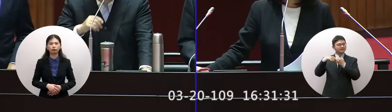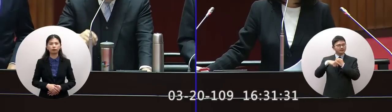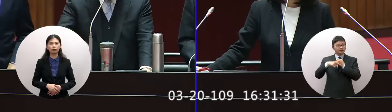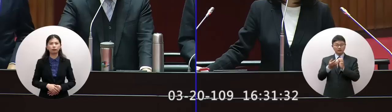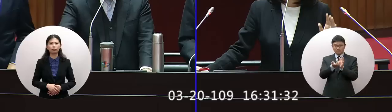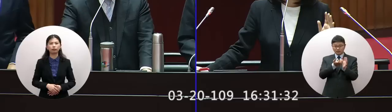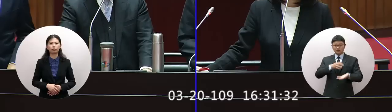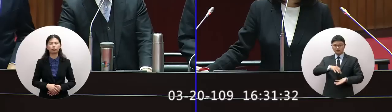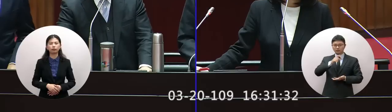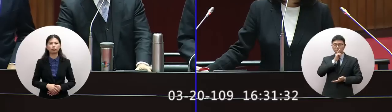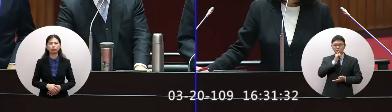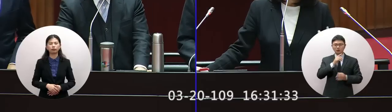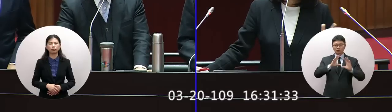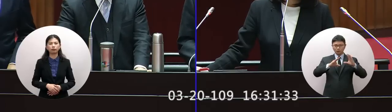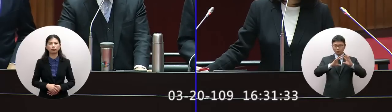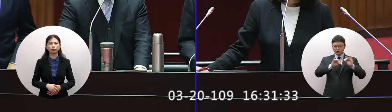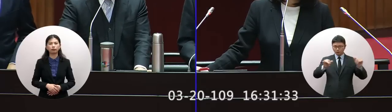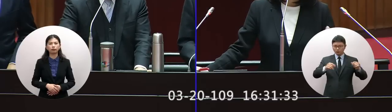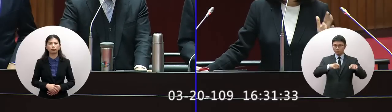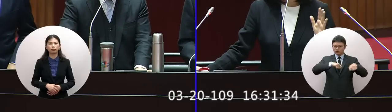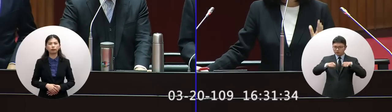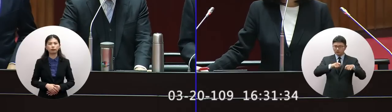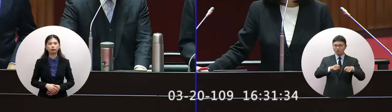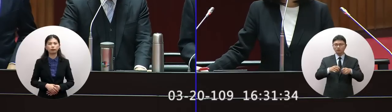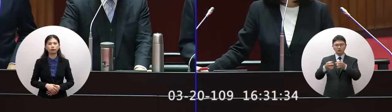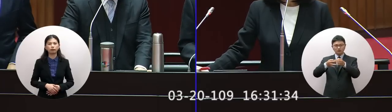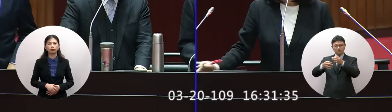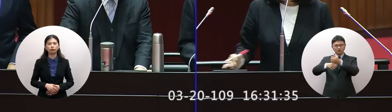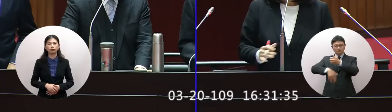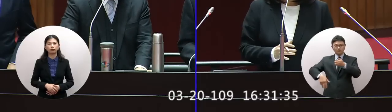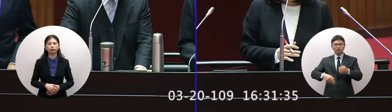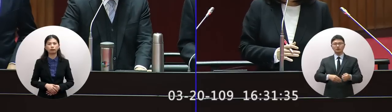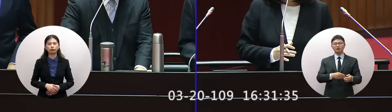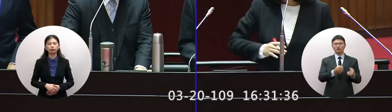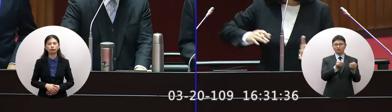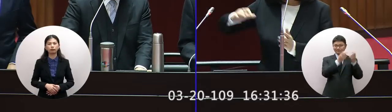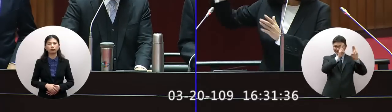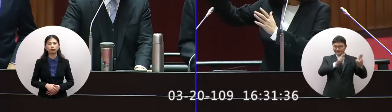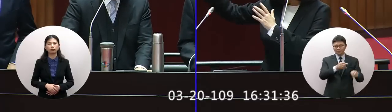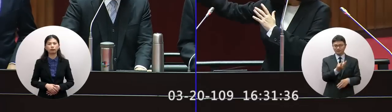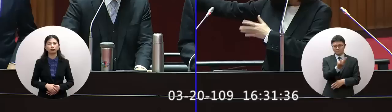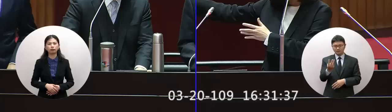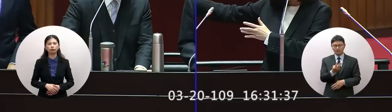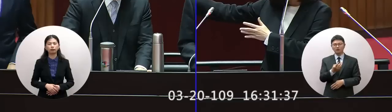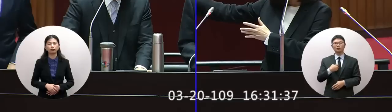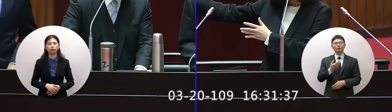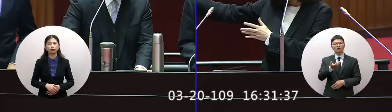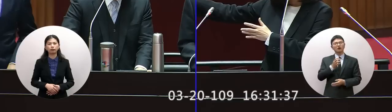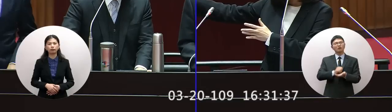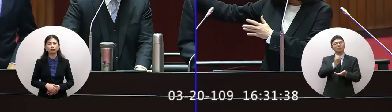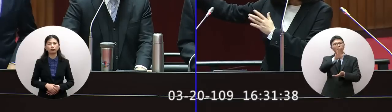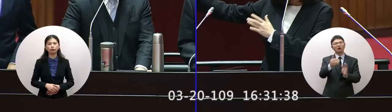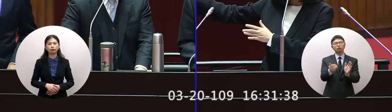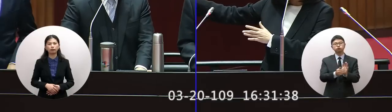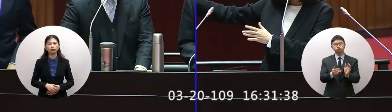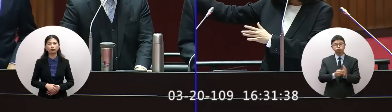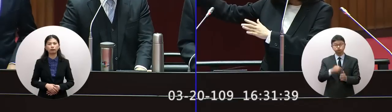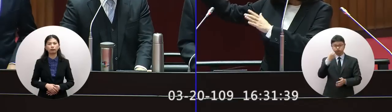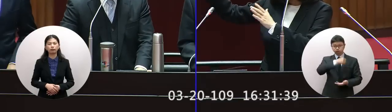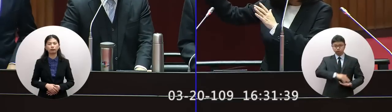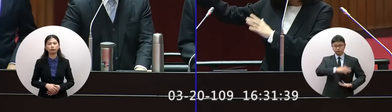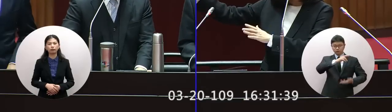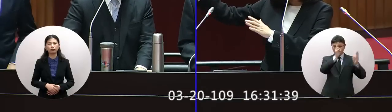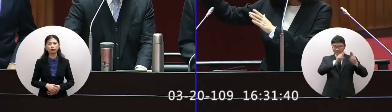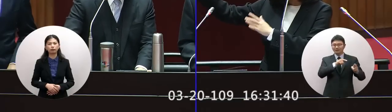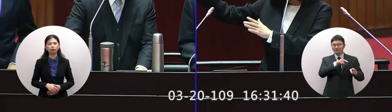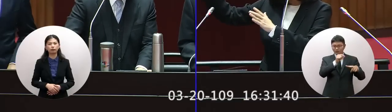刚所说的国土计划、产业以及能源，因为本席刚刚已经跟院长报告了台积电